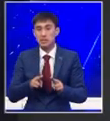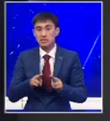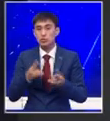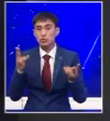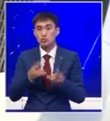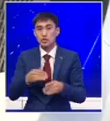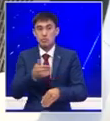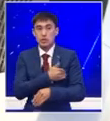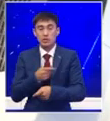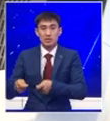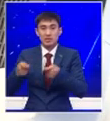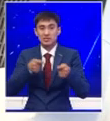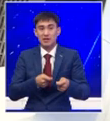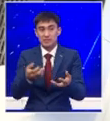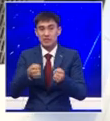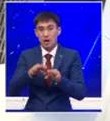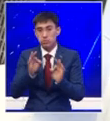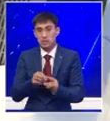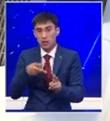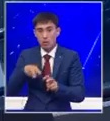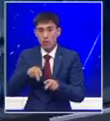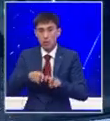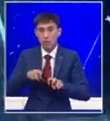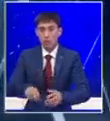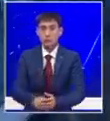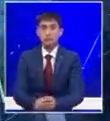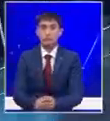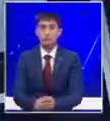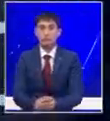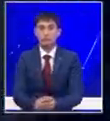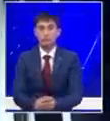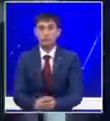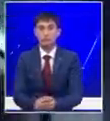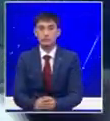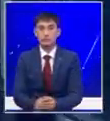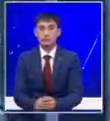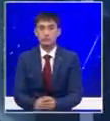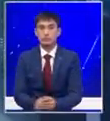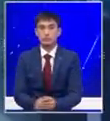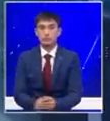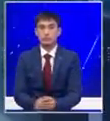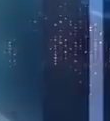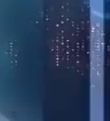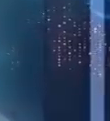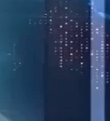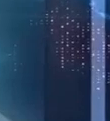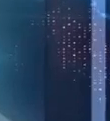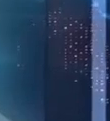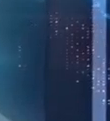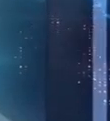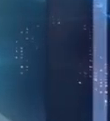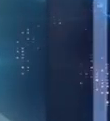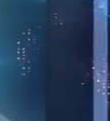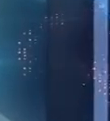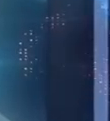нужной температуре доставить взятые образцы в лабораторию ндо Назарбаев телеканал алмаатинская